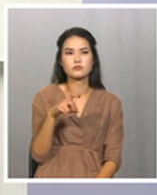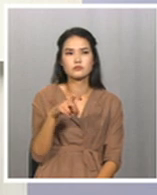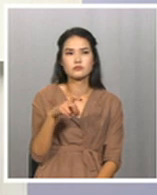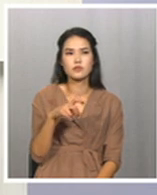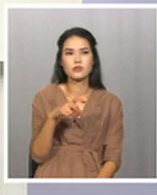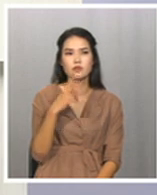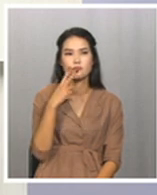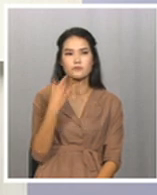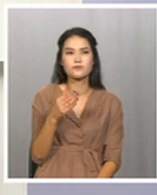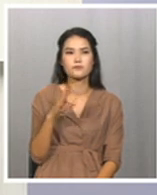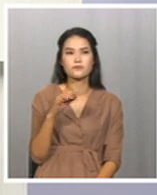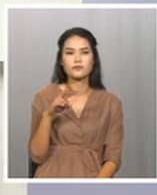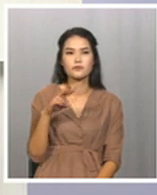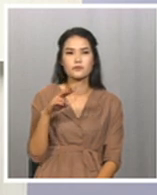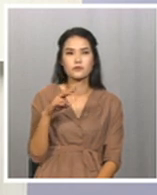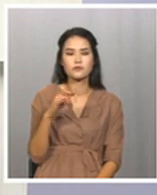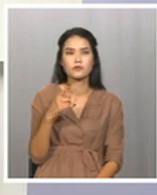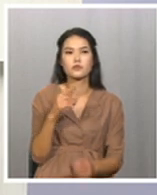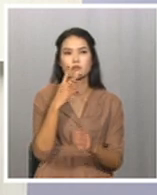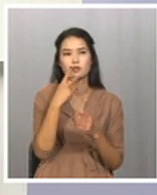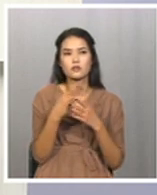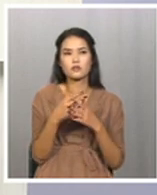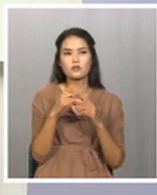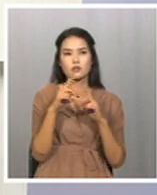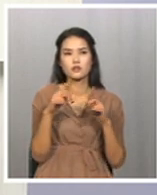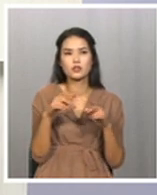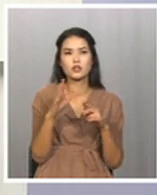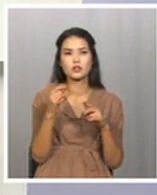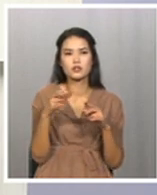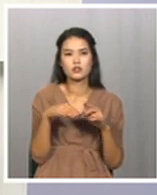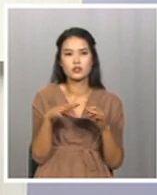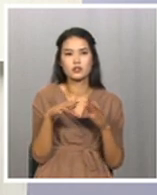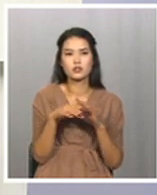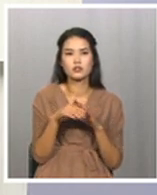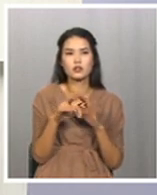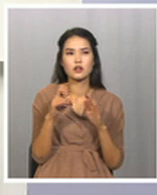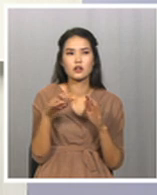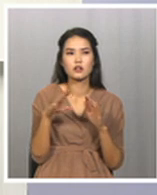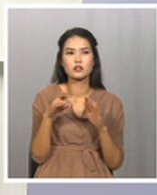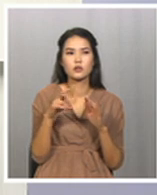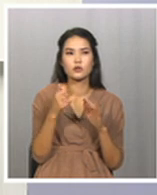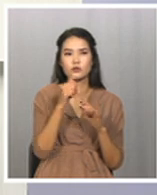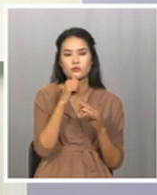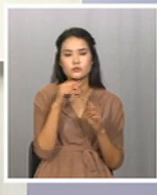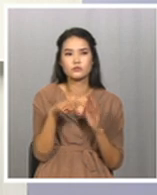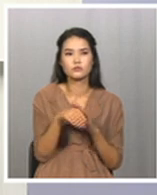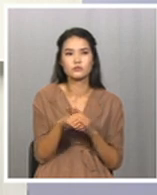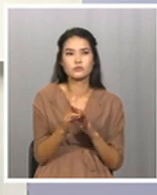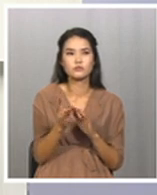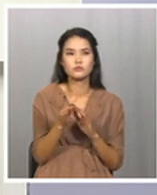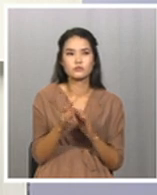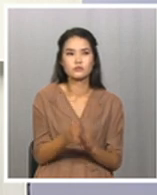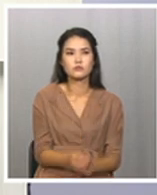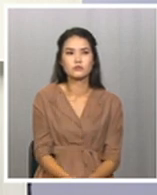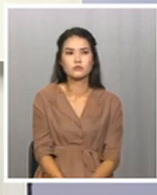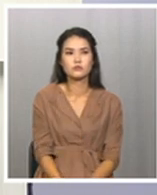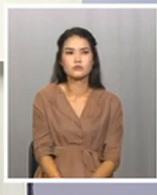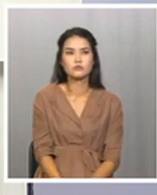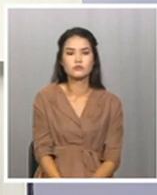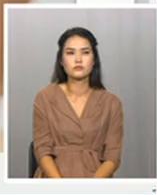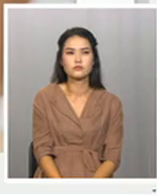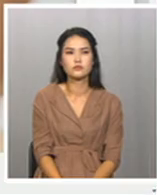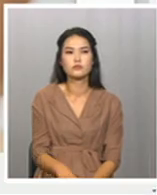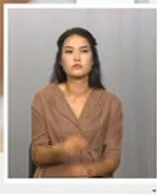пәндер деген. Осы парақшалардың атауын біз қайта атау командасын орындап өзгертейік. Басты бет.